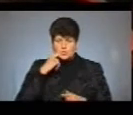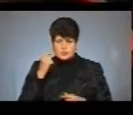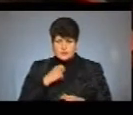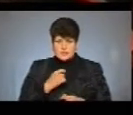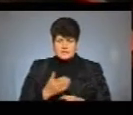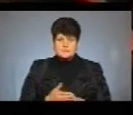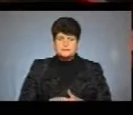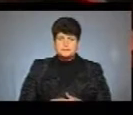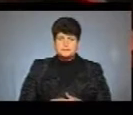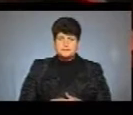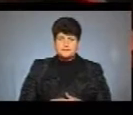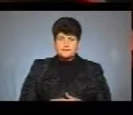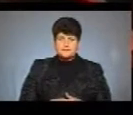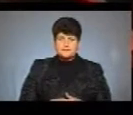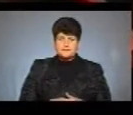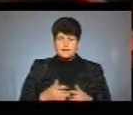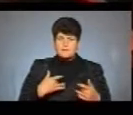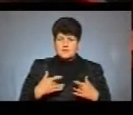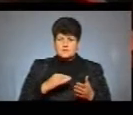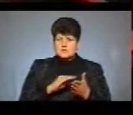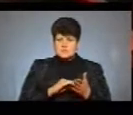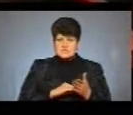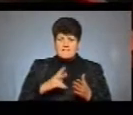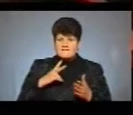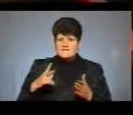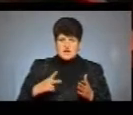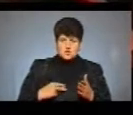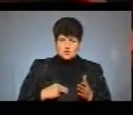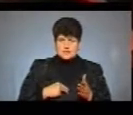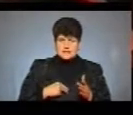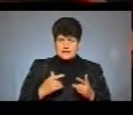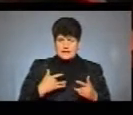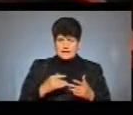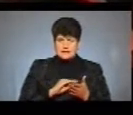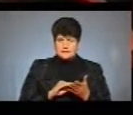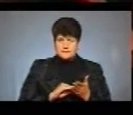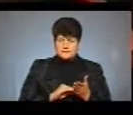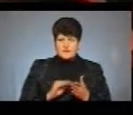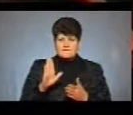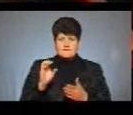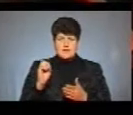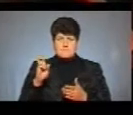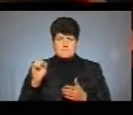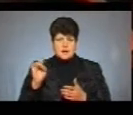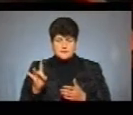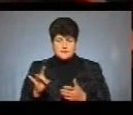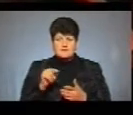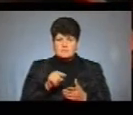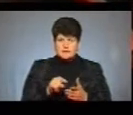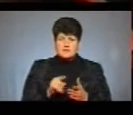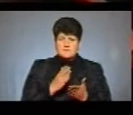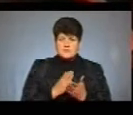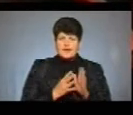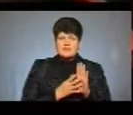Стригун. П'єсу написав французький драматург Франсуа Вебер, у ній задіяно